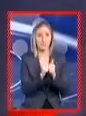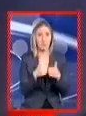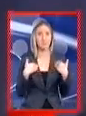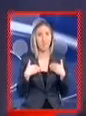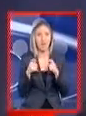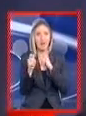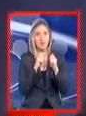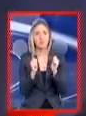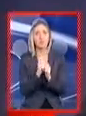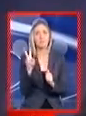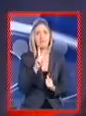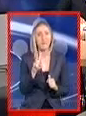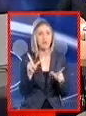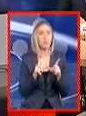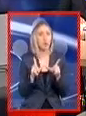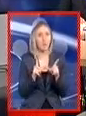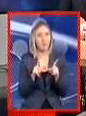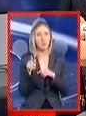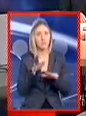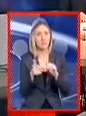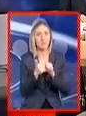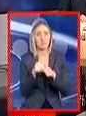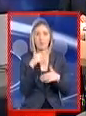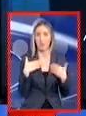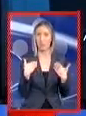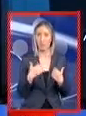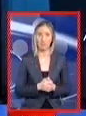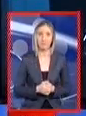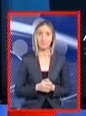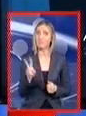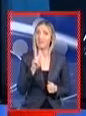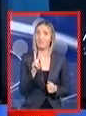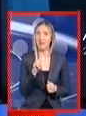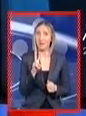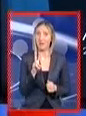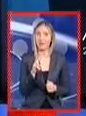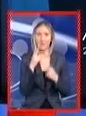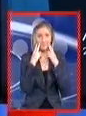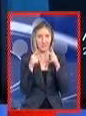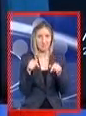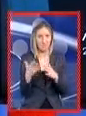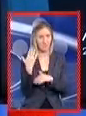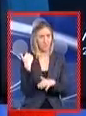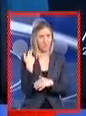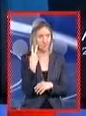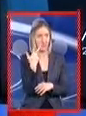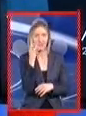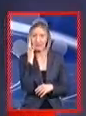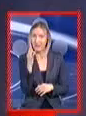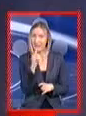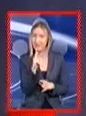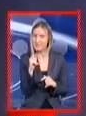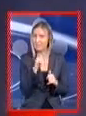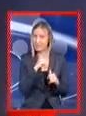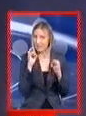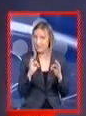i mladi. Razgovaramo sa Vanjom Udovičićem, ministrom sporta i omladine. Vanja, videli smo se ovde pre, čini mi se, 2 ili 3 dana, nisam više ni